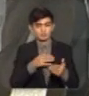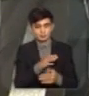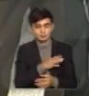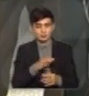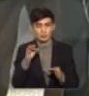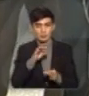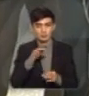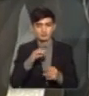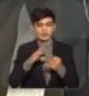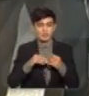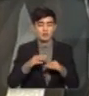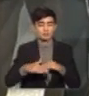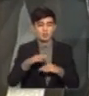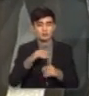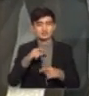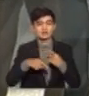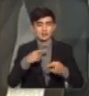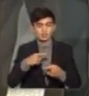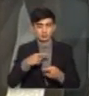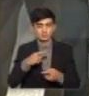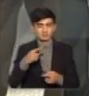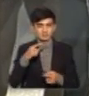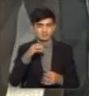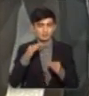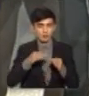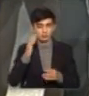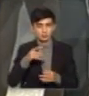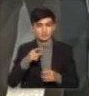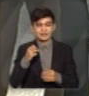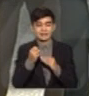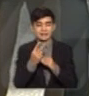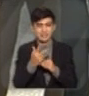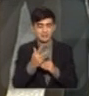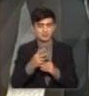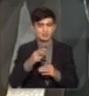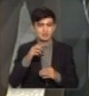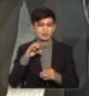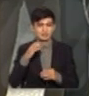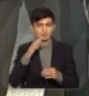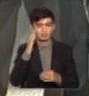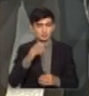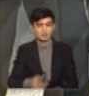мекенде орналасқандықтан келесі отырысты көшпелі процесс еткізіп 13 қарашада